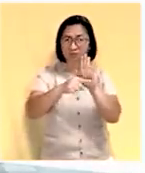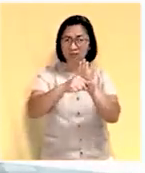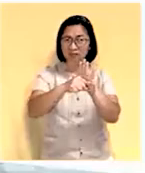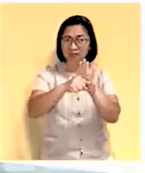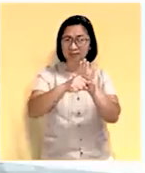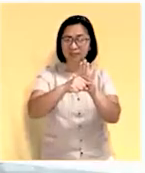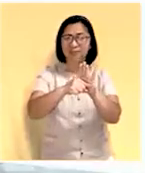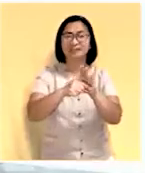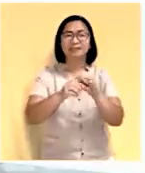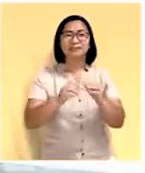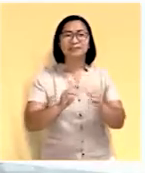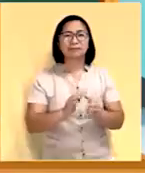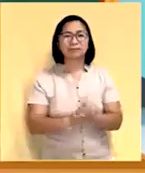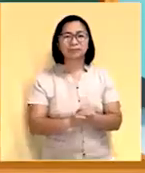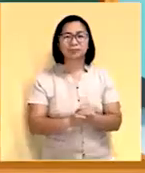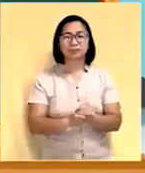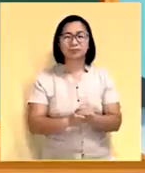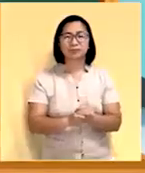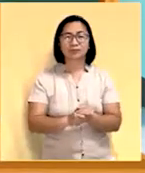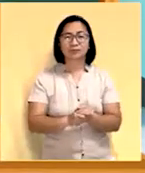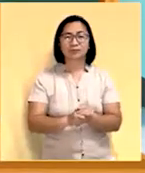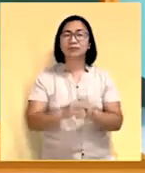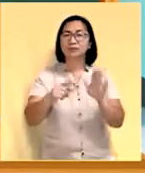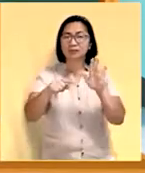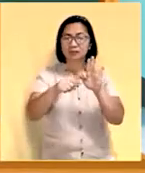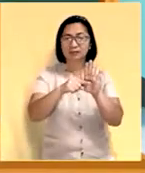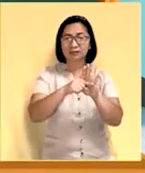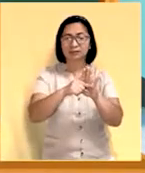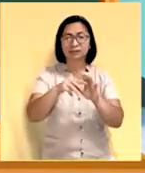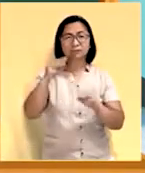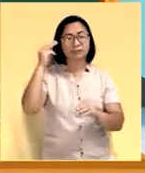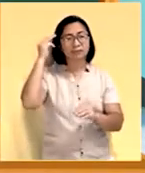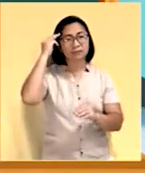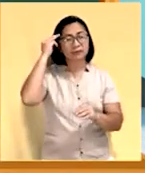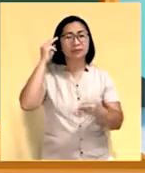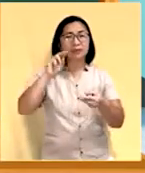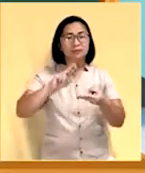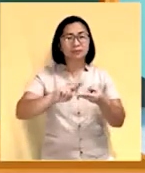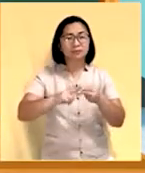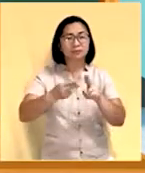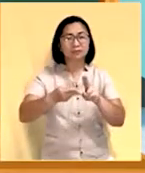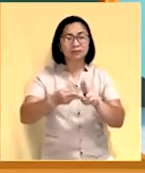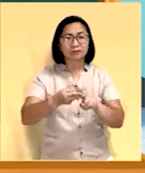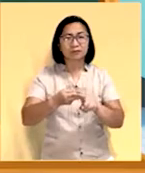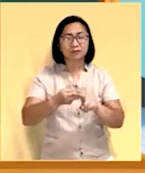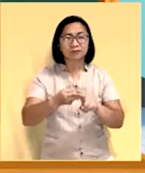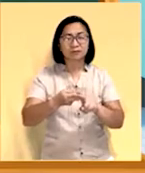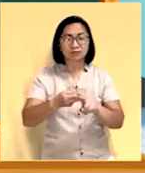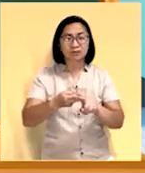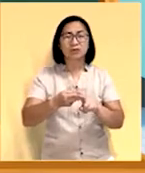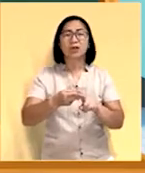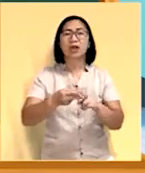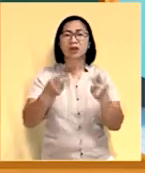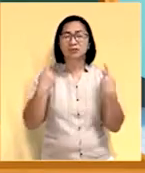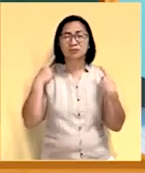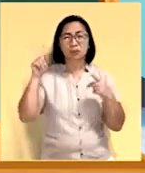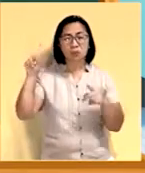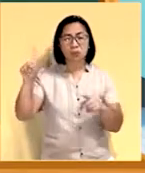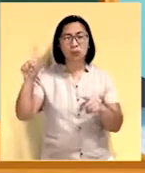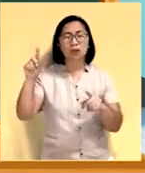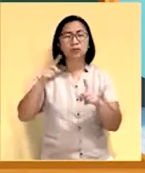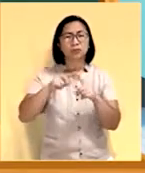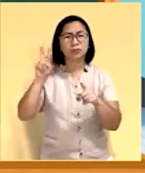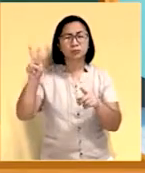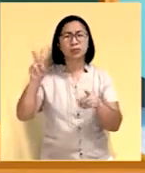Mental subtraction? Ang pag-subtract mentally ng mga numbers na may 1 to 2 digit